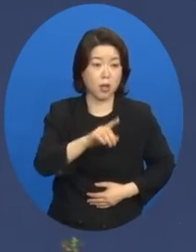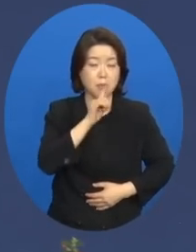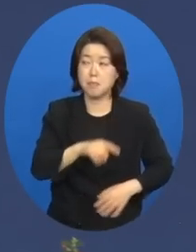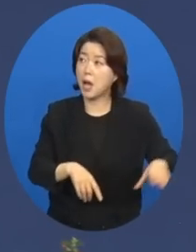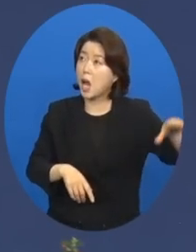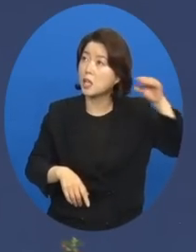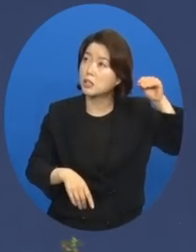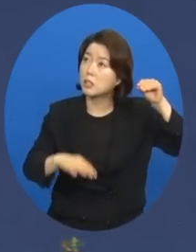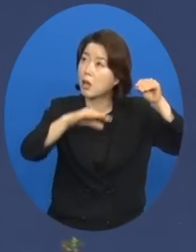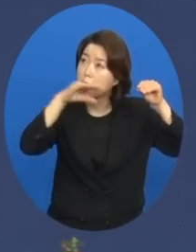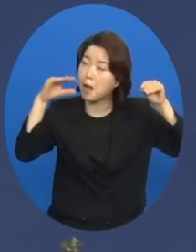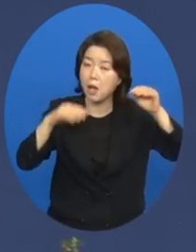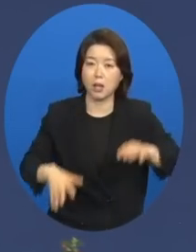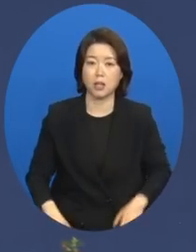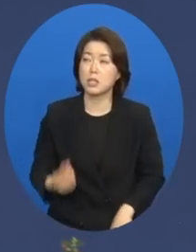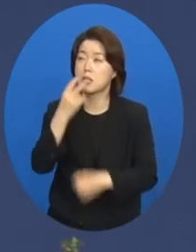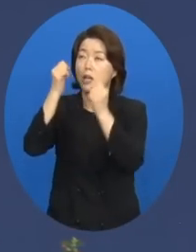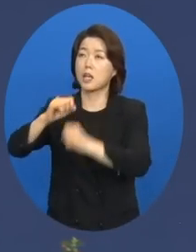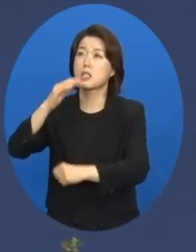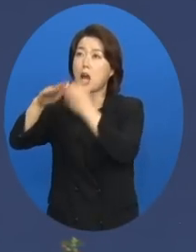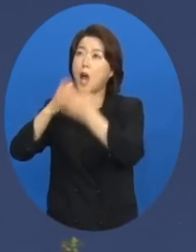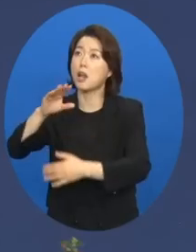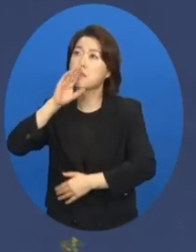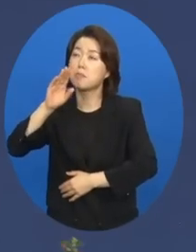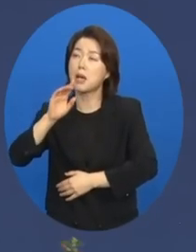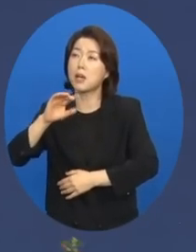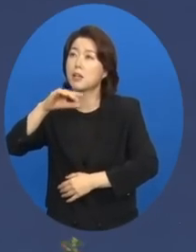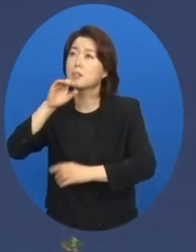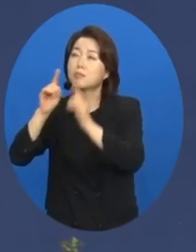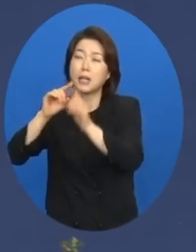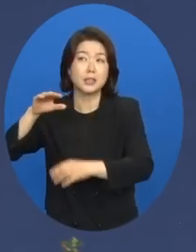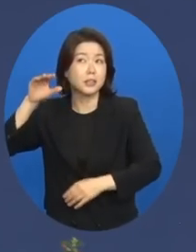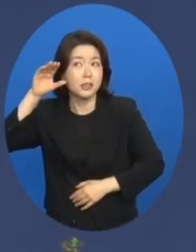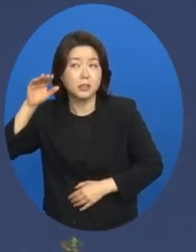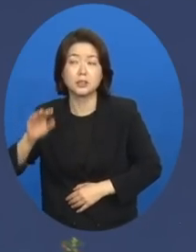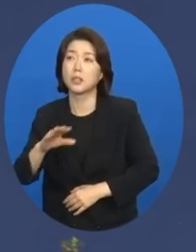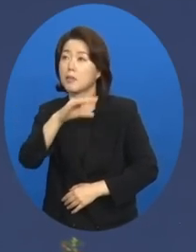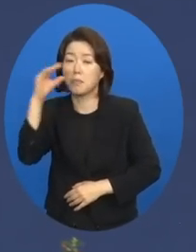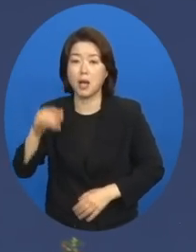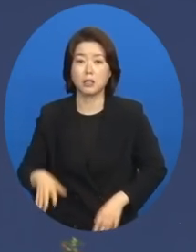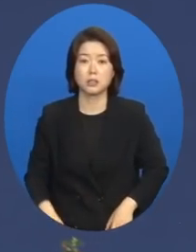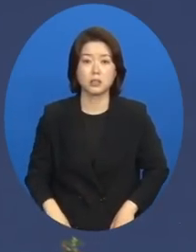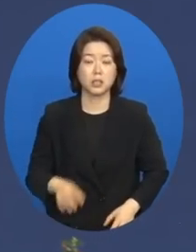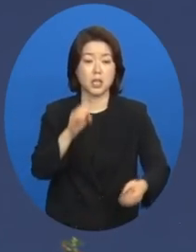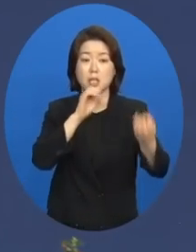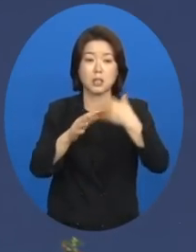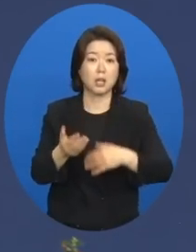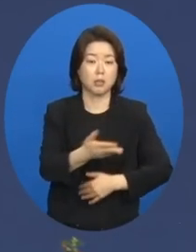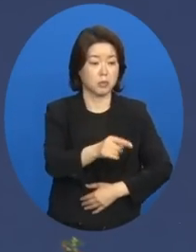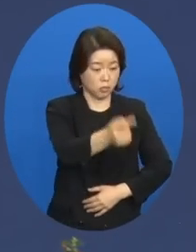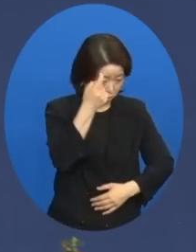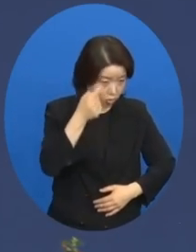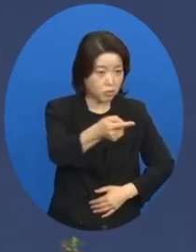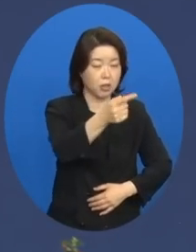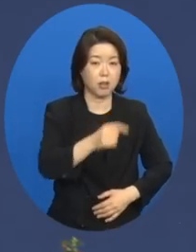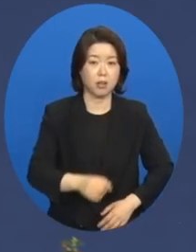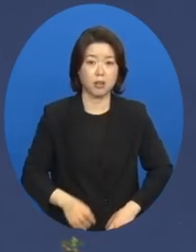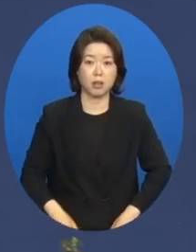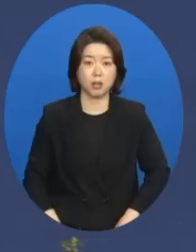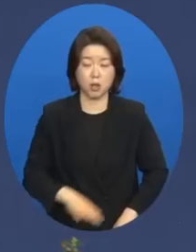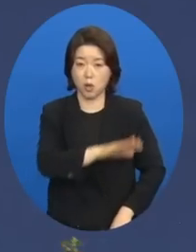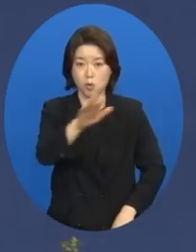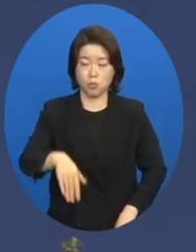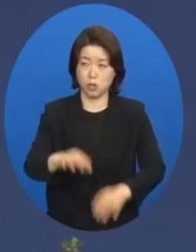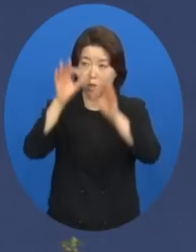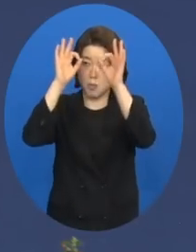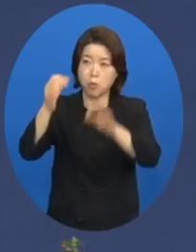게 옳은지 살아계신 하나님 말씀을 듣는 게 옳은지 대답할 가치가 없다. 네가 생각해라. 우리는